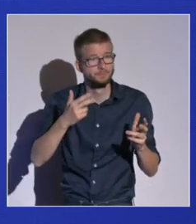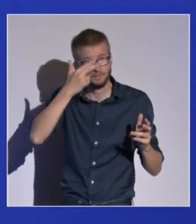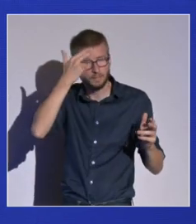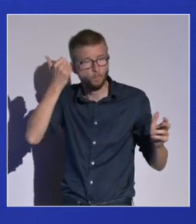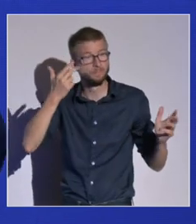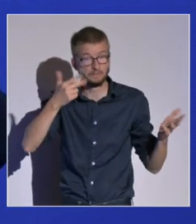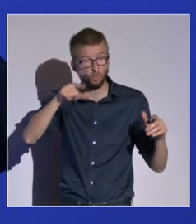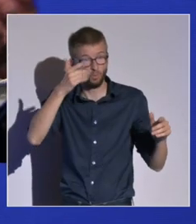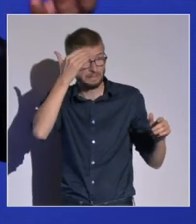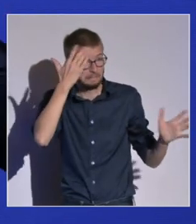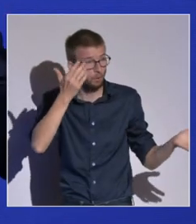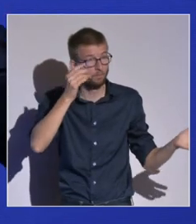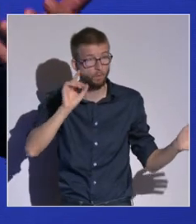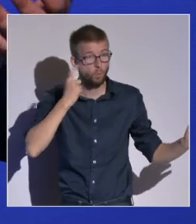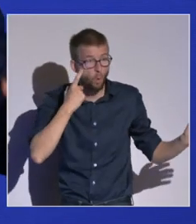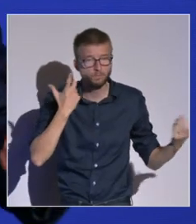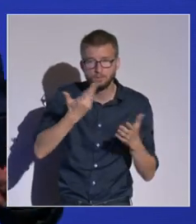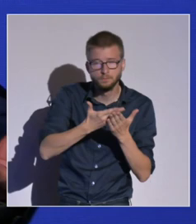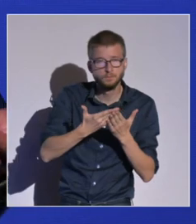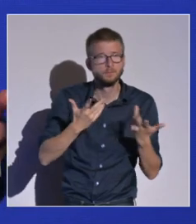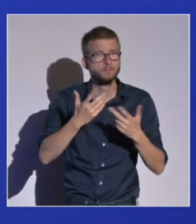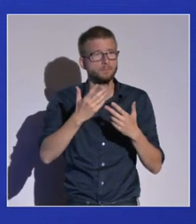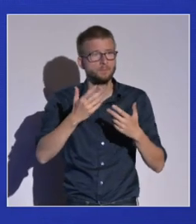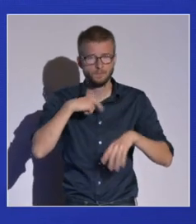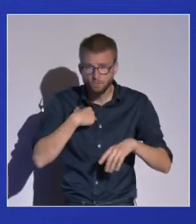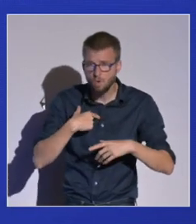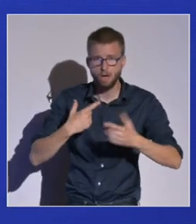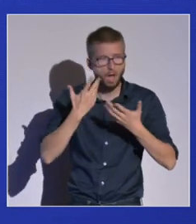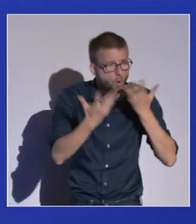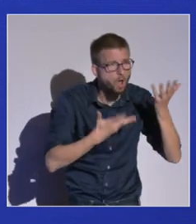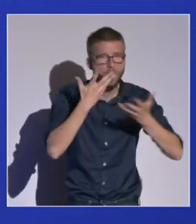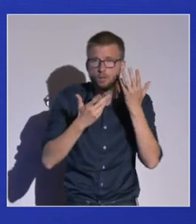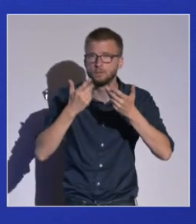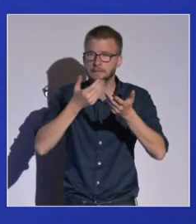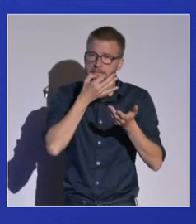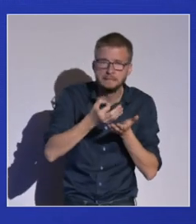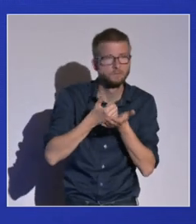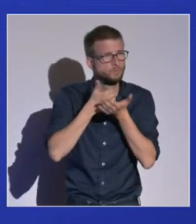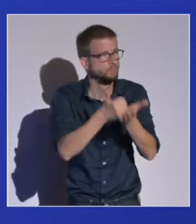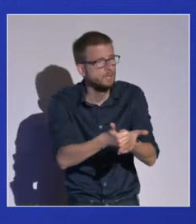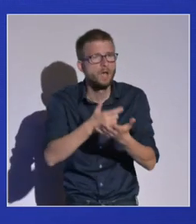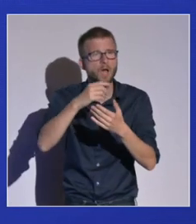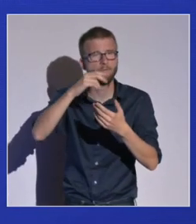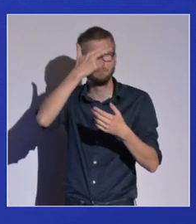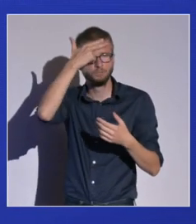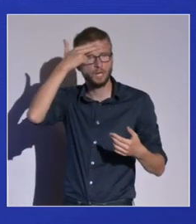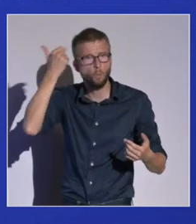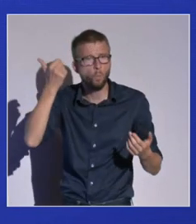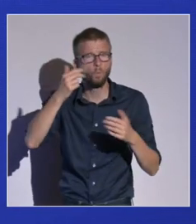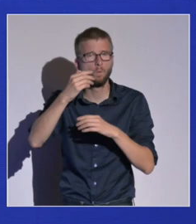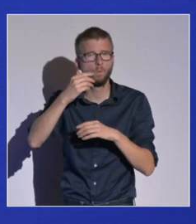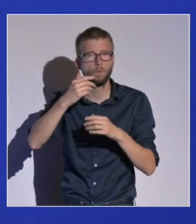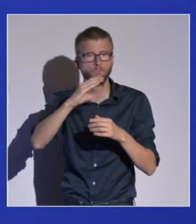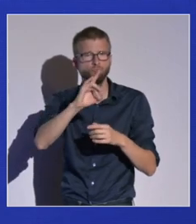on nous raconte, on nous dit, on soutient, on prouve que le charbon, c'est à peu près